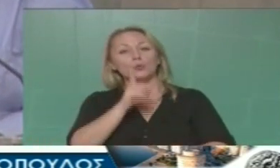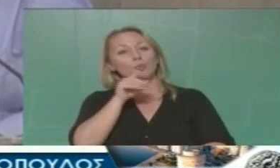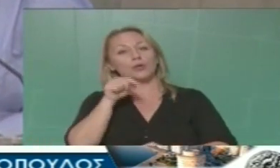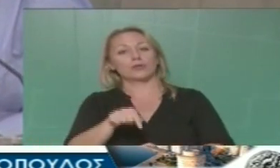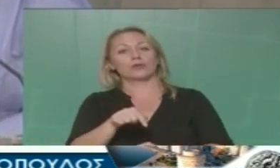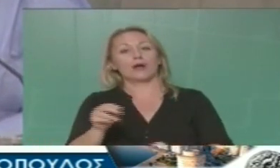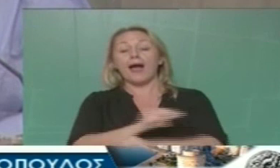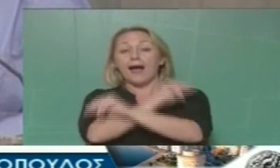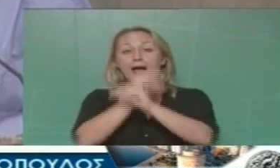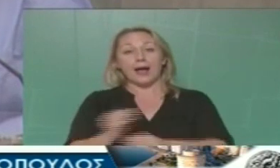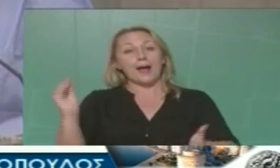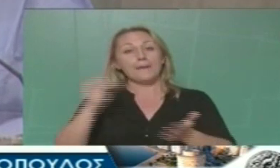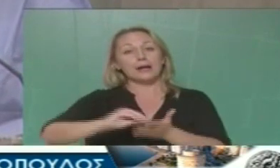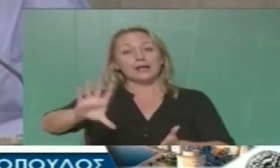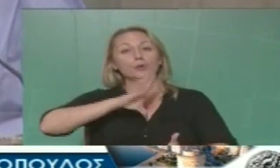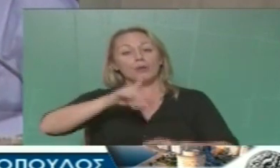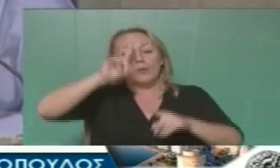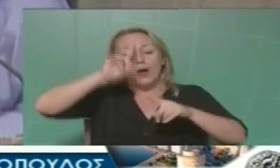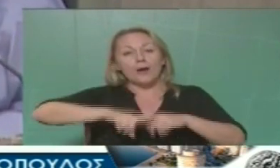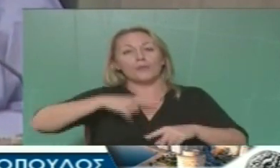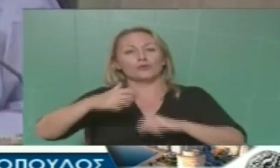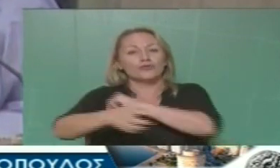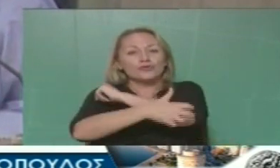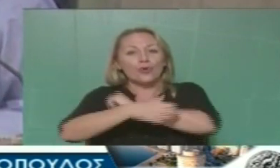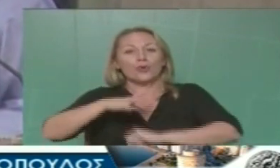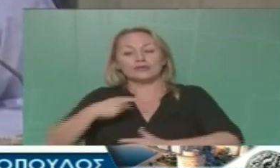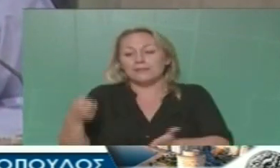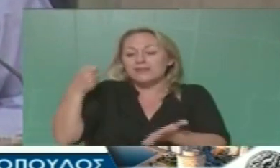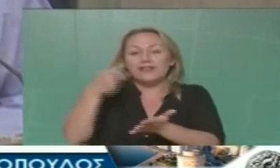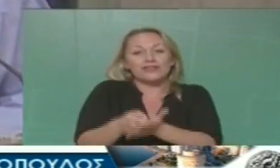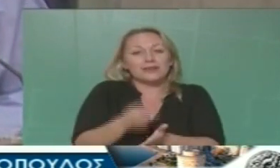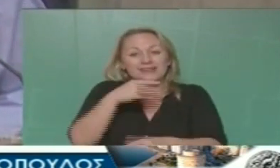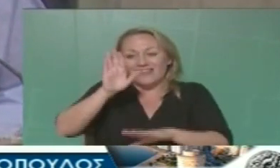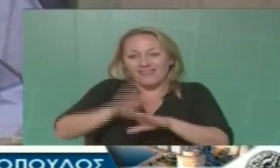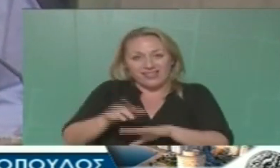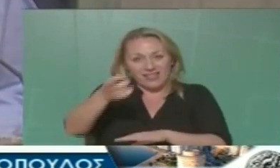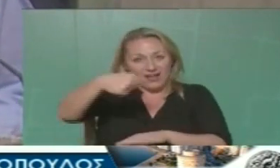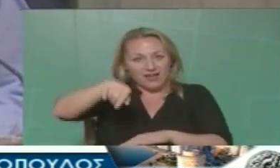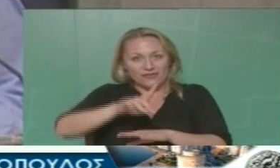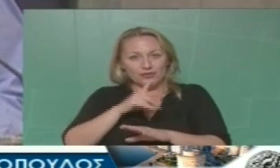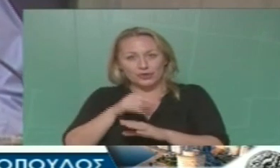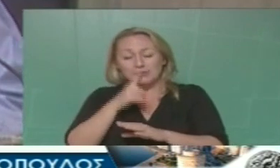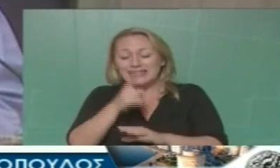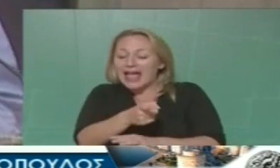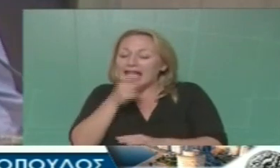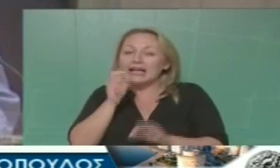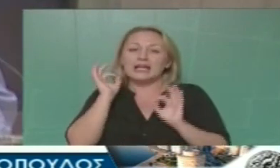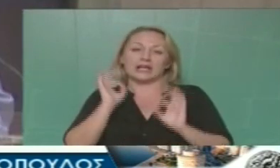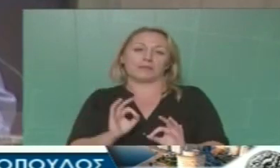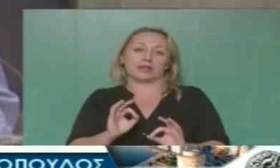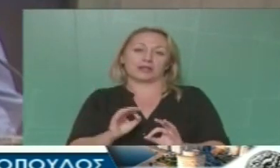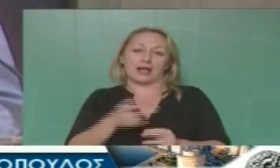Θα κληθεί λοιπόν να πληρώσει ο λαός, λες και φταίει, για τα διαχρονικά εγκλήματα, επιτρέψε μου την έκφραση, που γίνανε στο